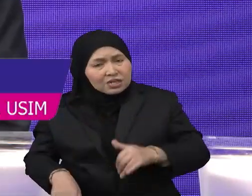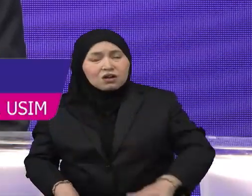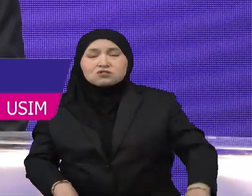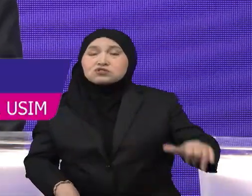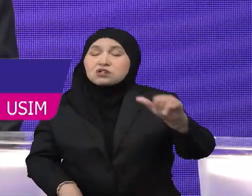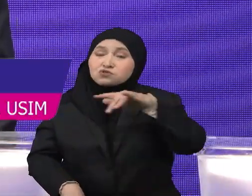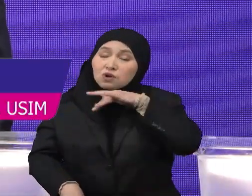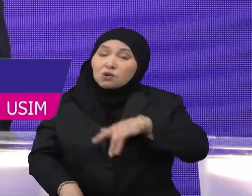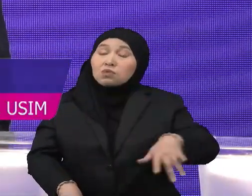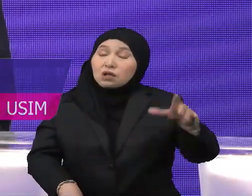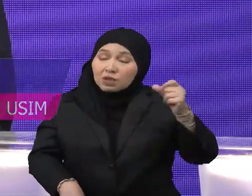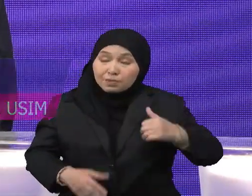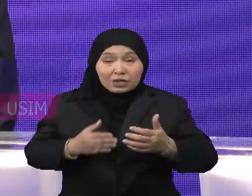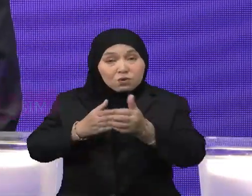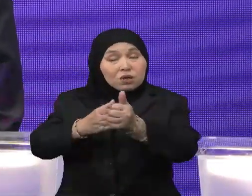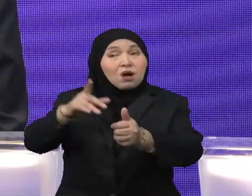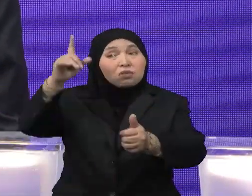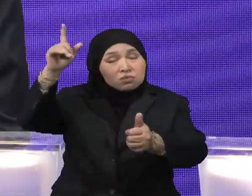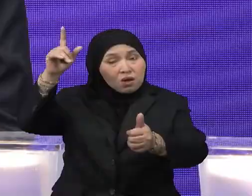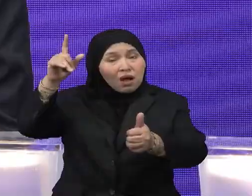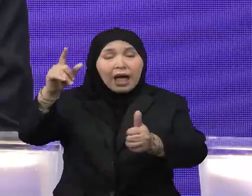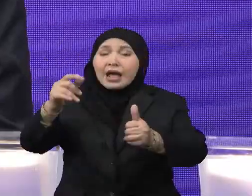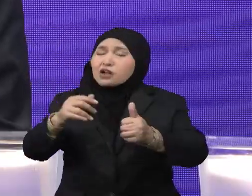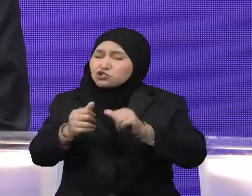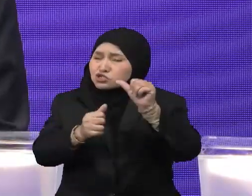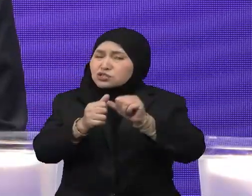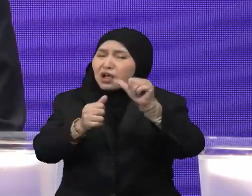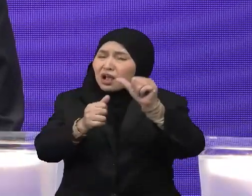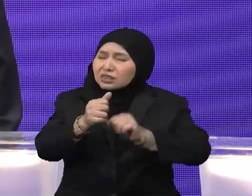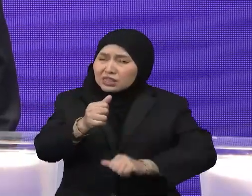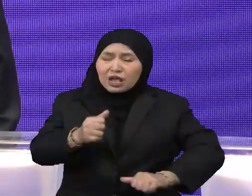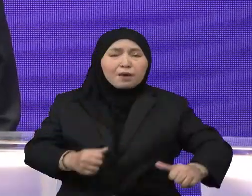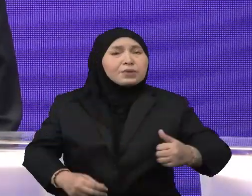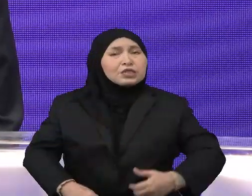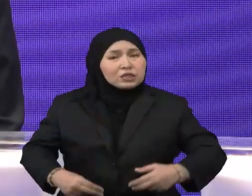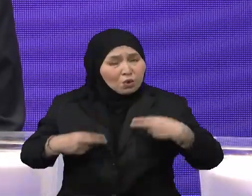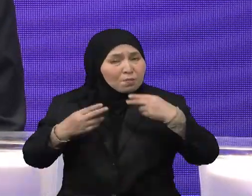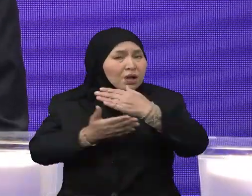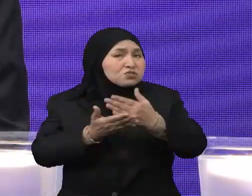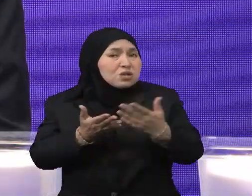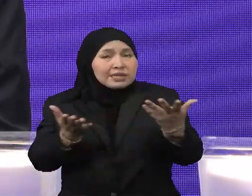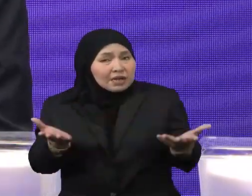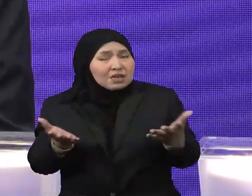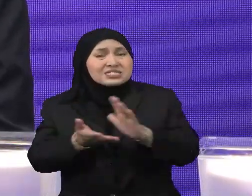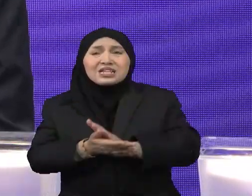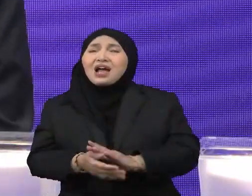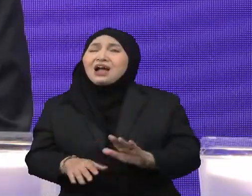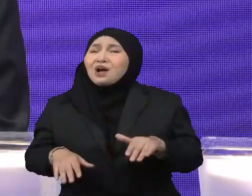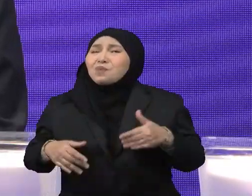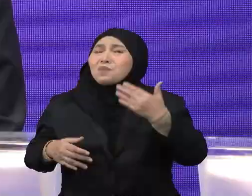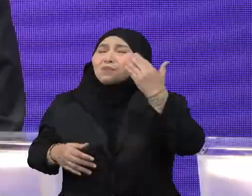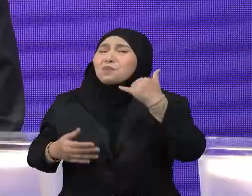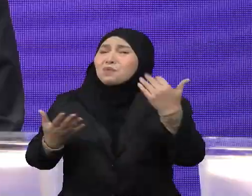dipandu oleh Allah subhanahu wa ta'ala dalam hampir setiap aspek kehidupan maka di mana signifikannya ada